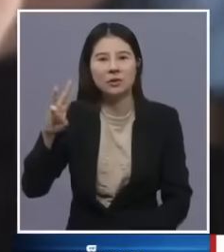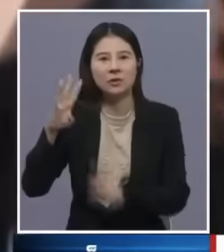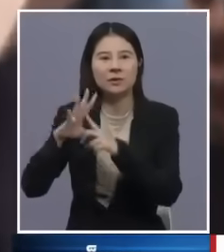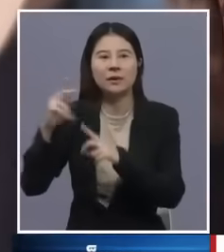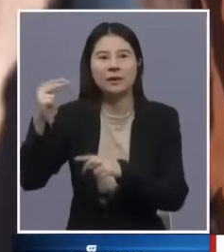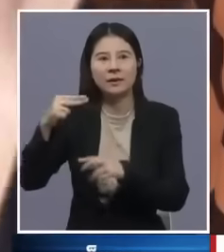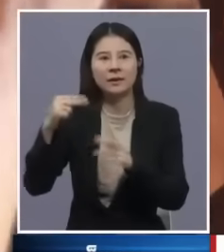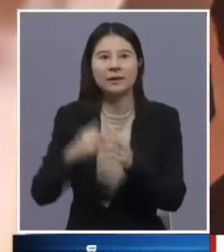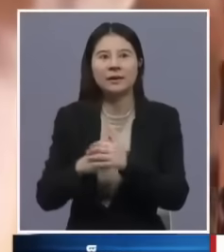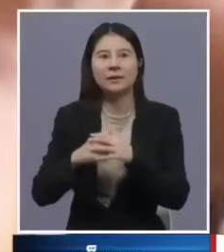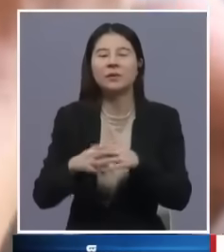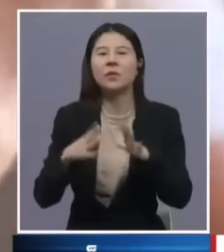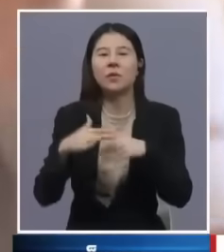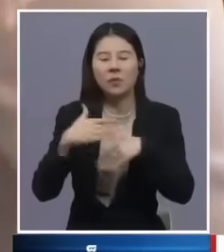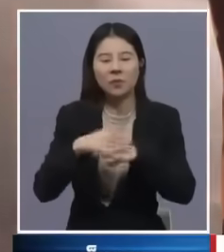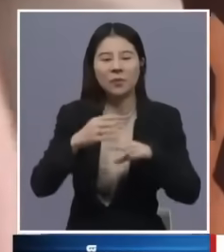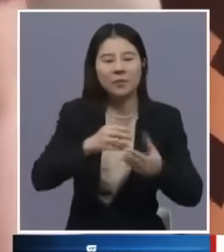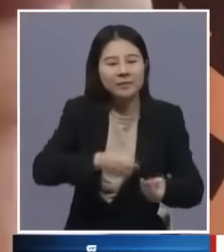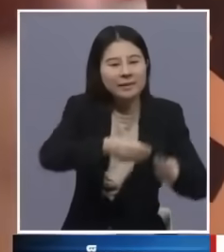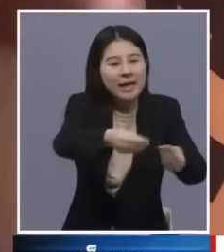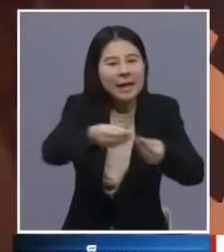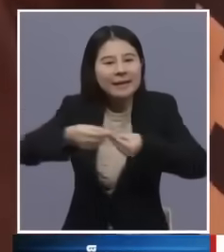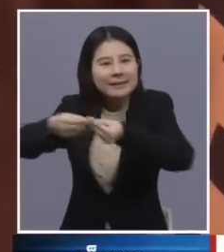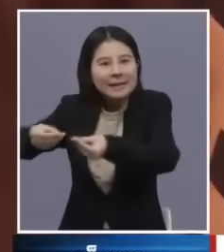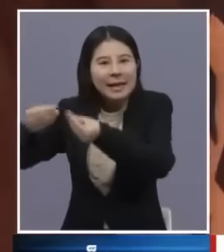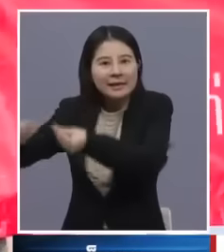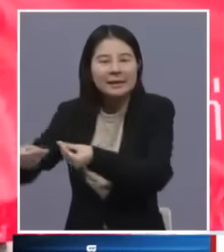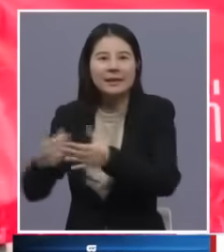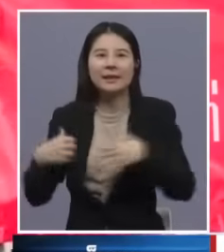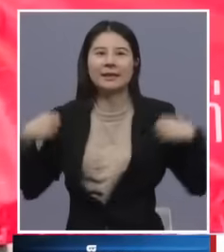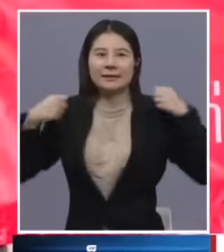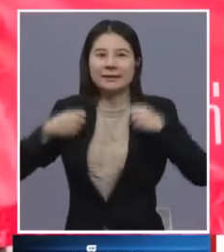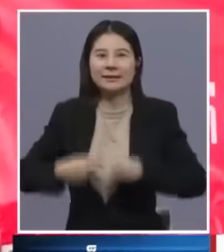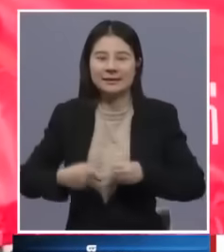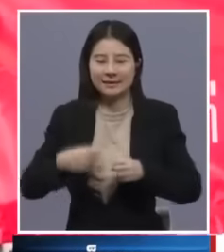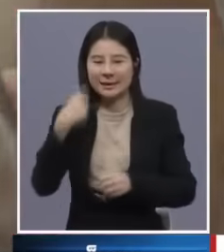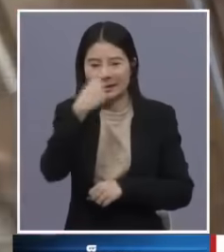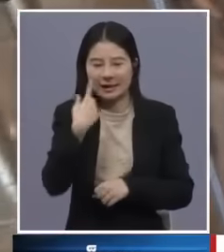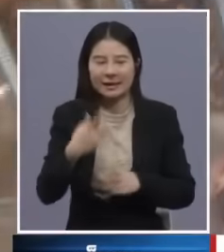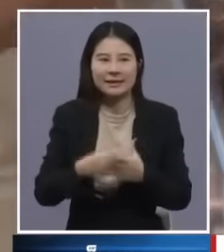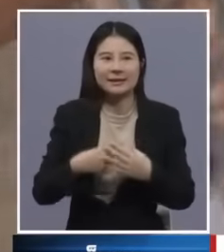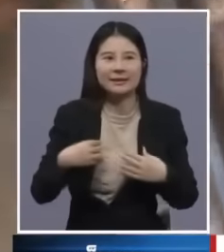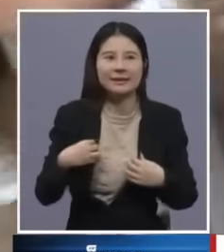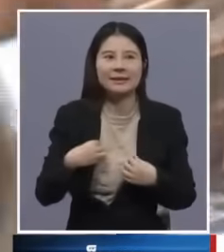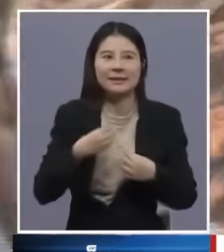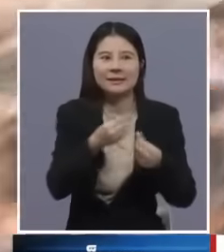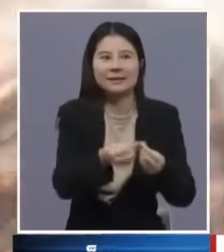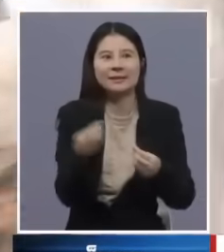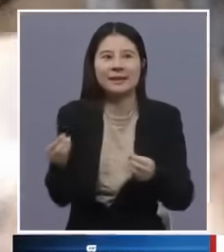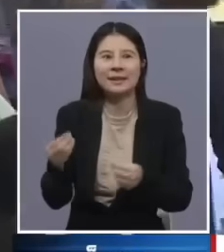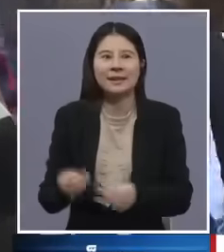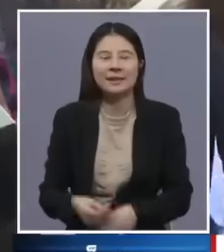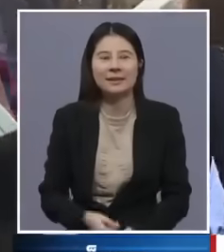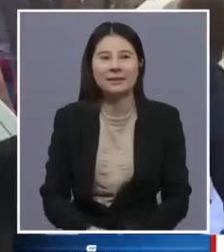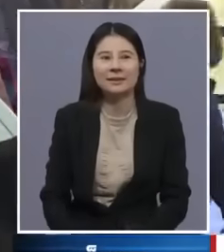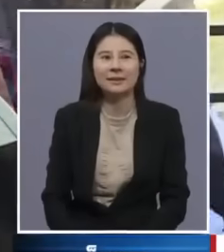แจกให้กับผู้ร่วมสัมมนาด้วยนะคะจากนั้นก็มีการแจกเสื้อให้กับคนที่มาร่วมสัมมนาที่อกข้างซ้ายโอ้โหต้องอยู่ตรงอก